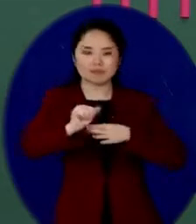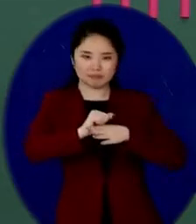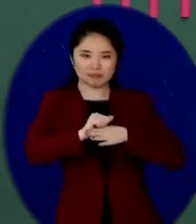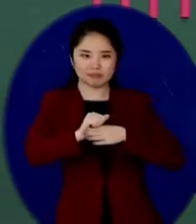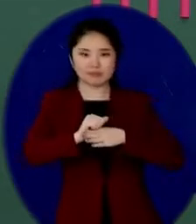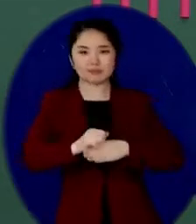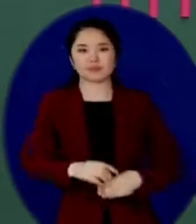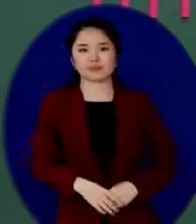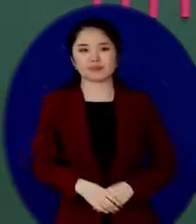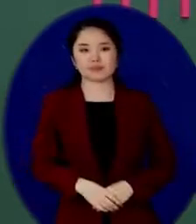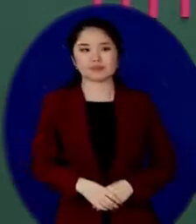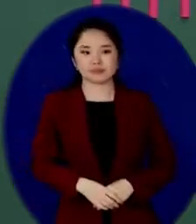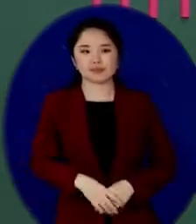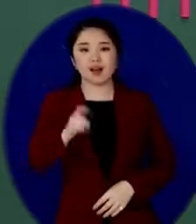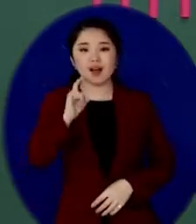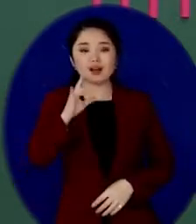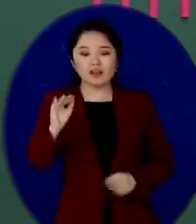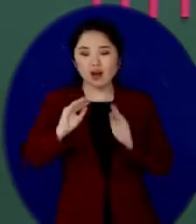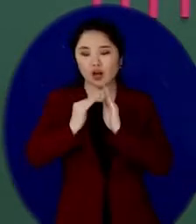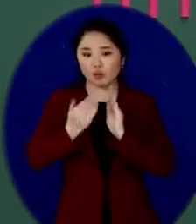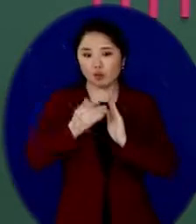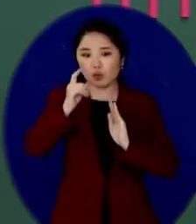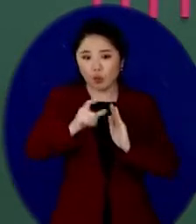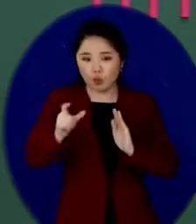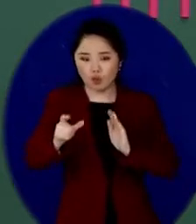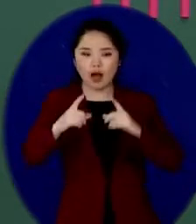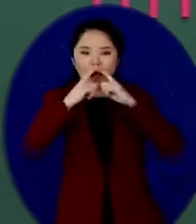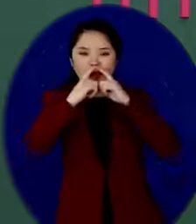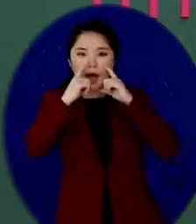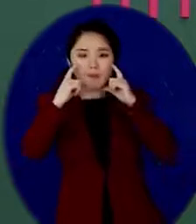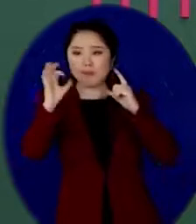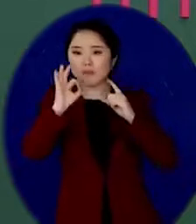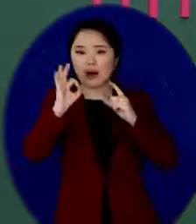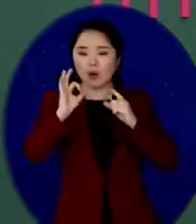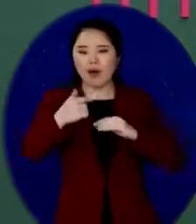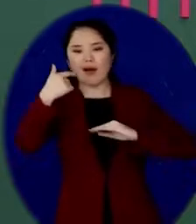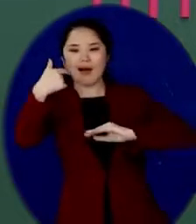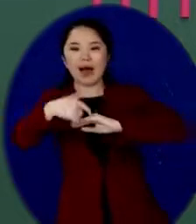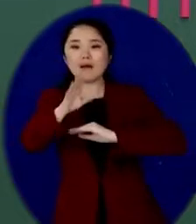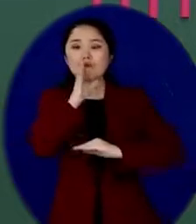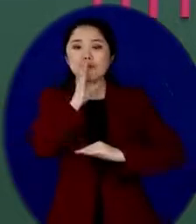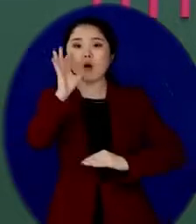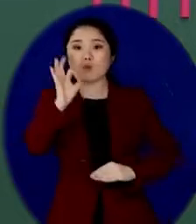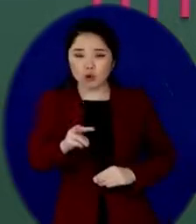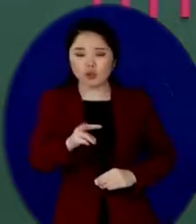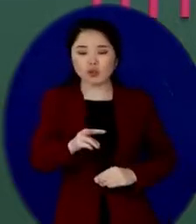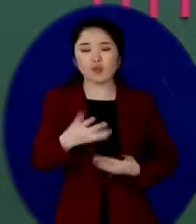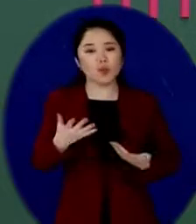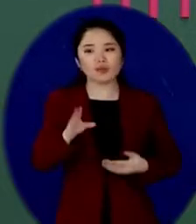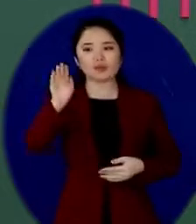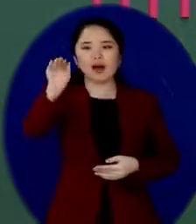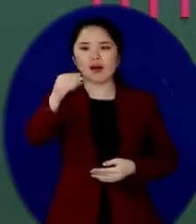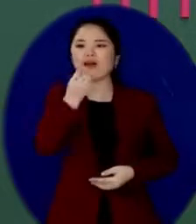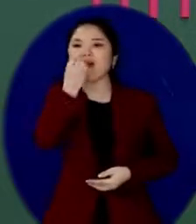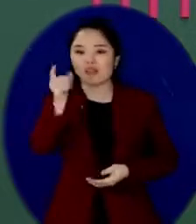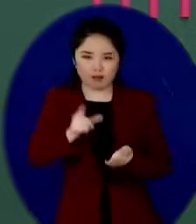бэлтгээрэй. Хэрвээ гэр бүлийнхэн чинь амны хаалтаа зүгээгүй гадуур гарах гэвэл та нар маань сануулж